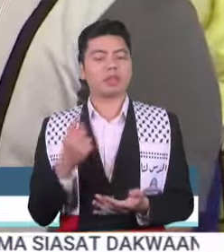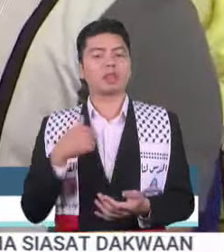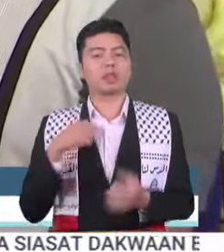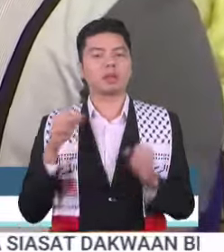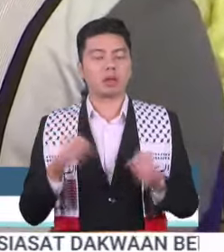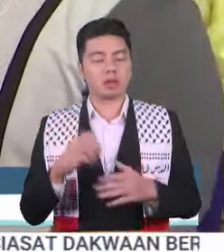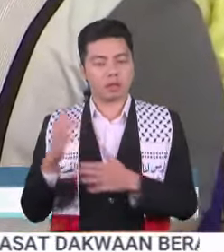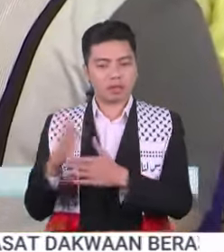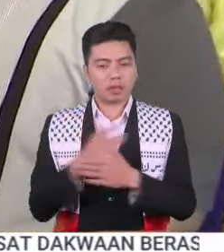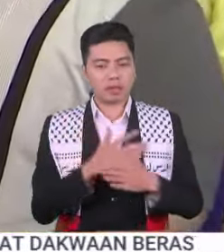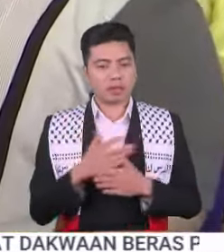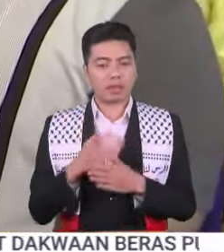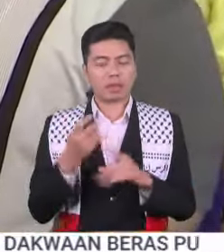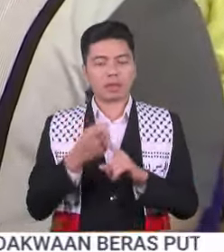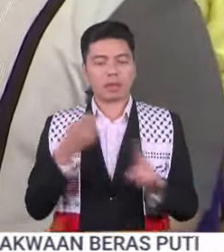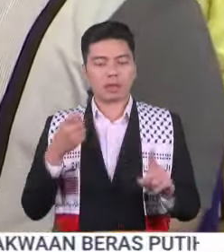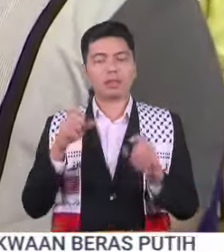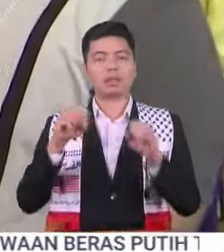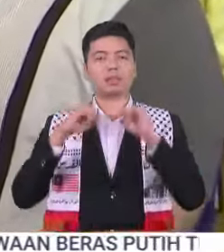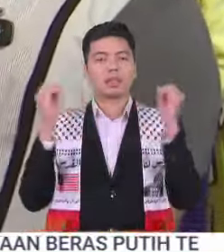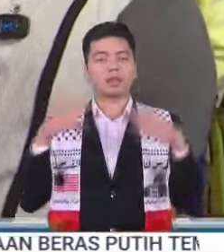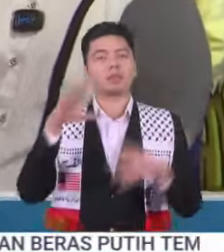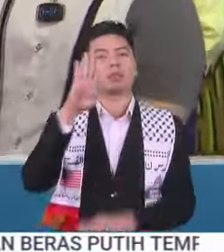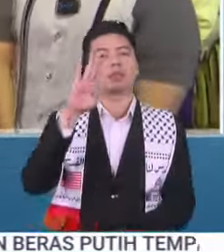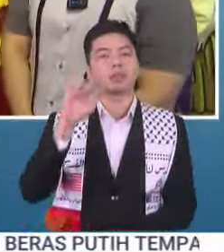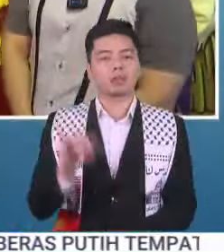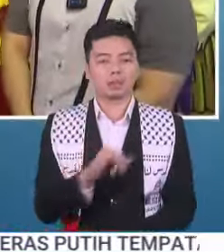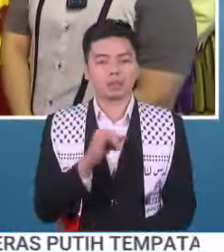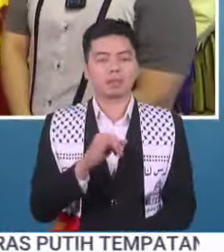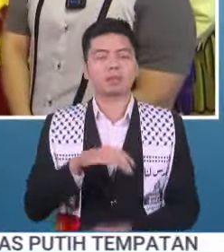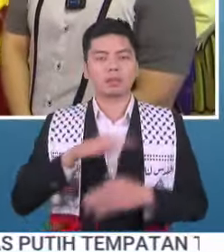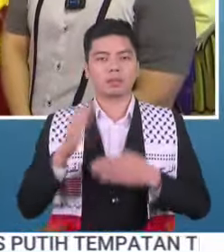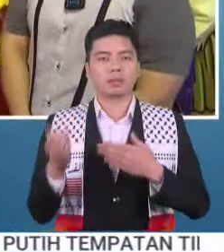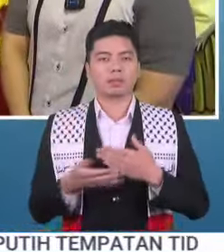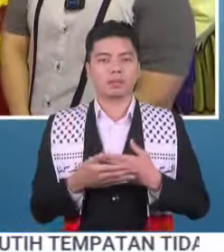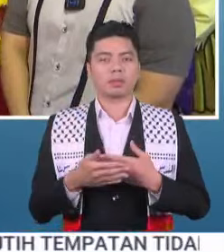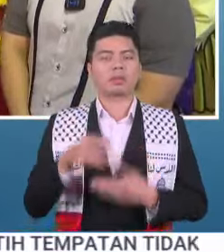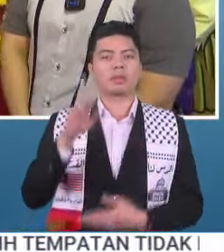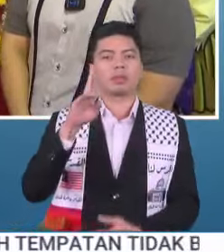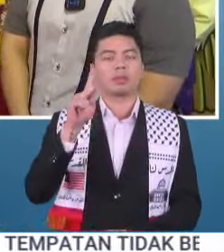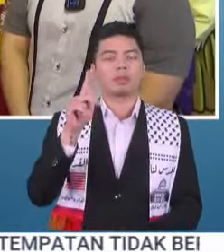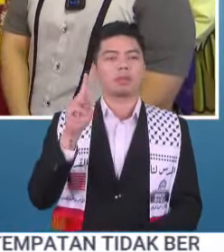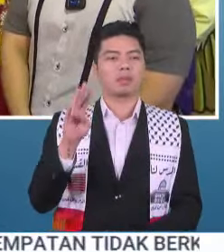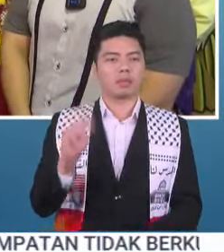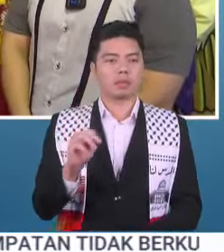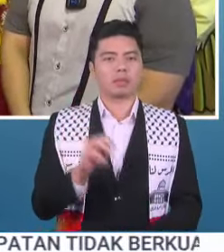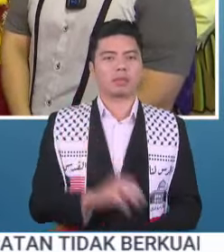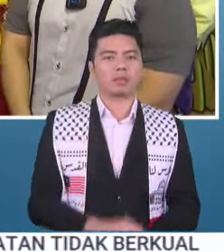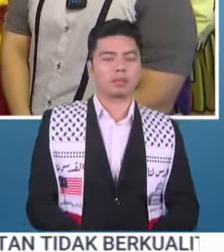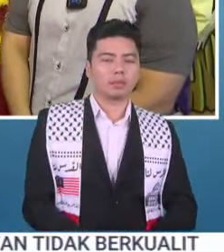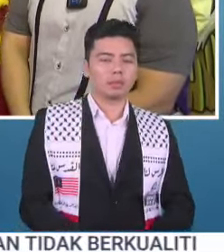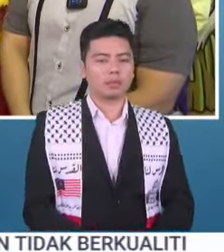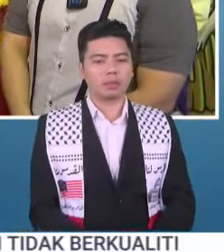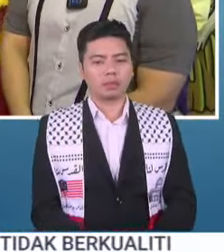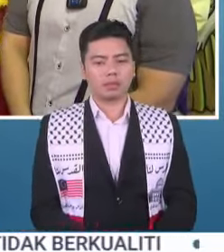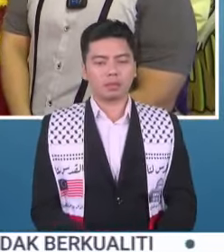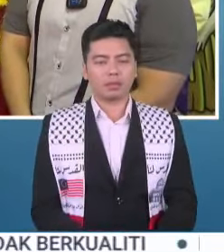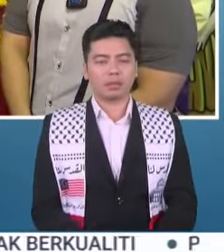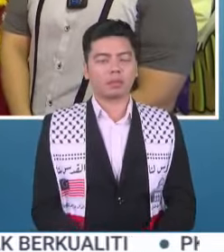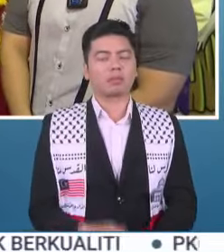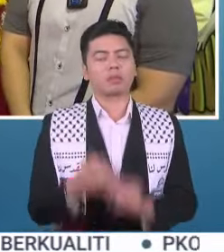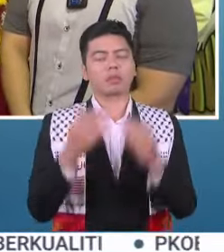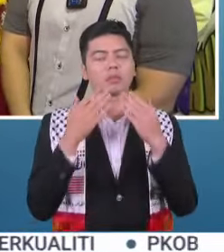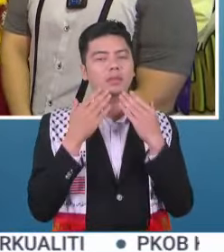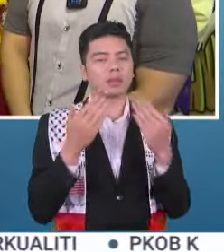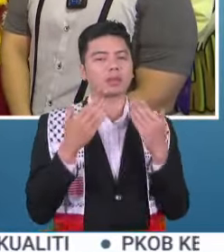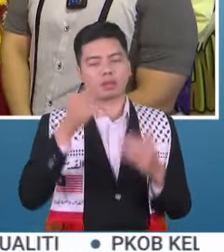saya kongsikan dari perkarangan Stadium Bukit Jalil. Kita kembali ke Angkasa Sukuri, Kota Media. Aisyah Hisham, terima kasih